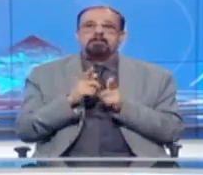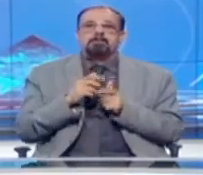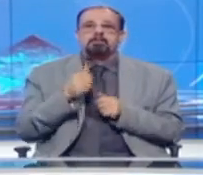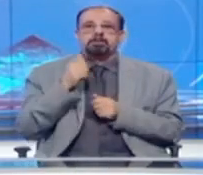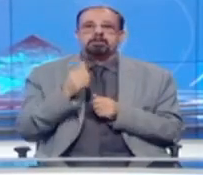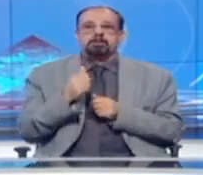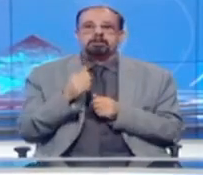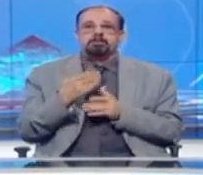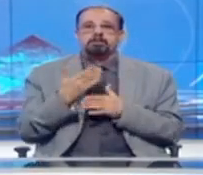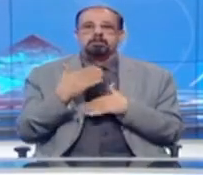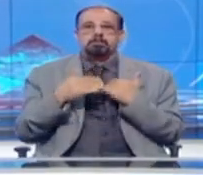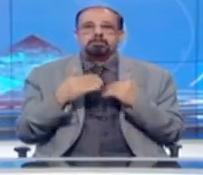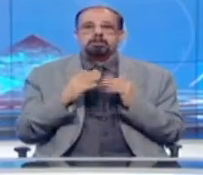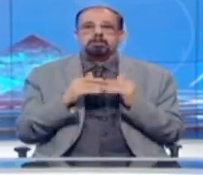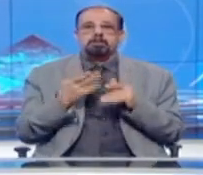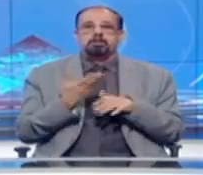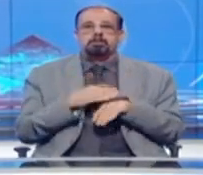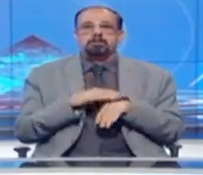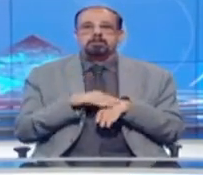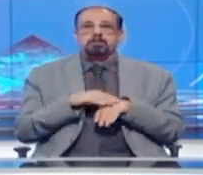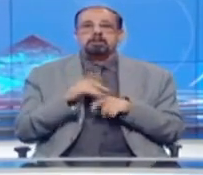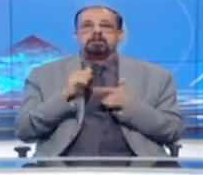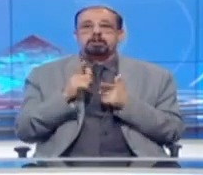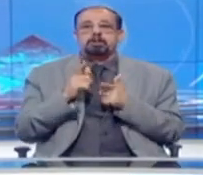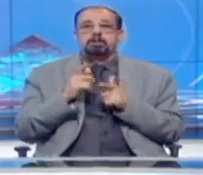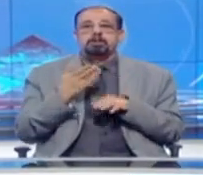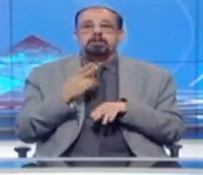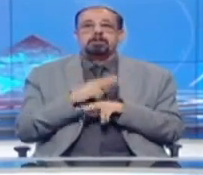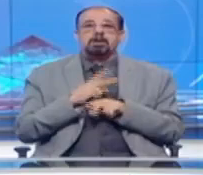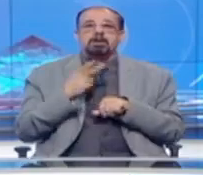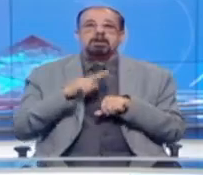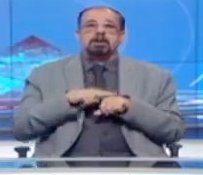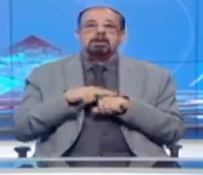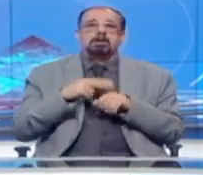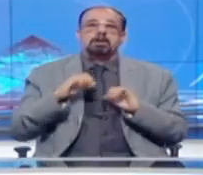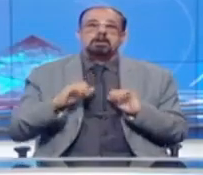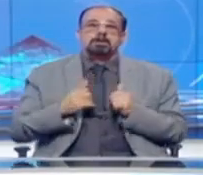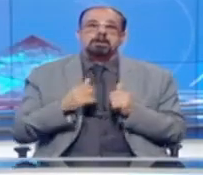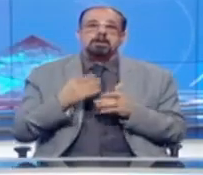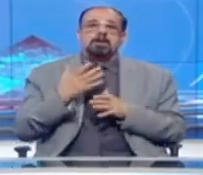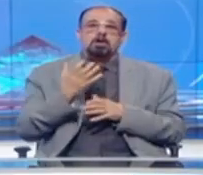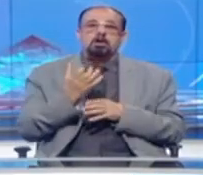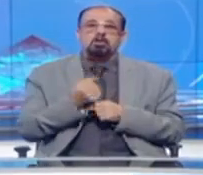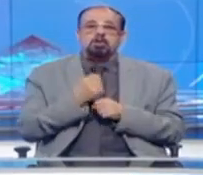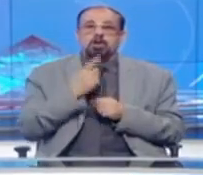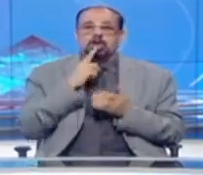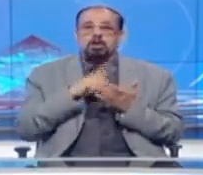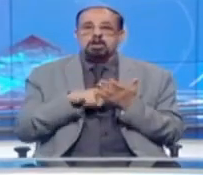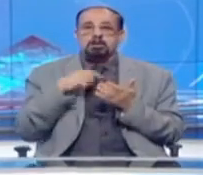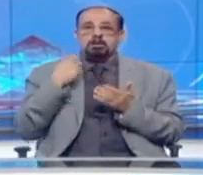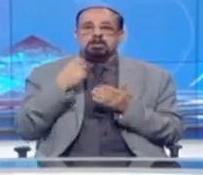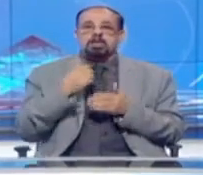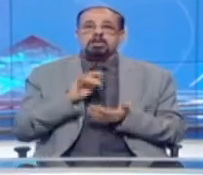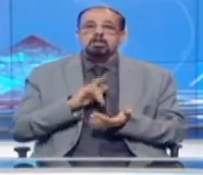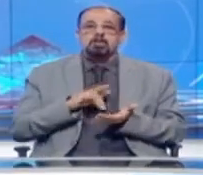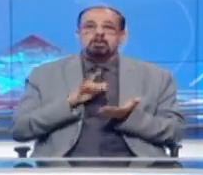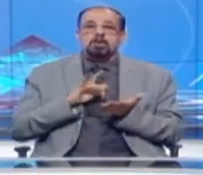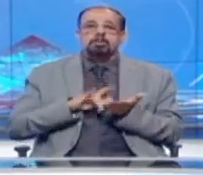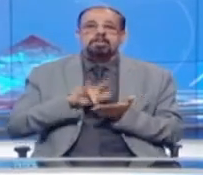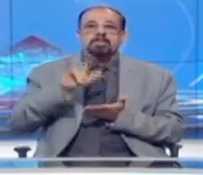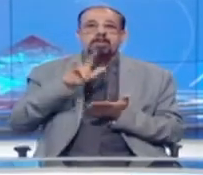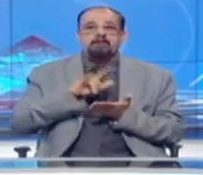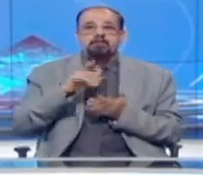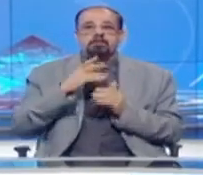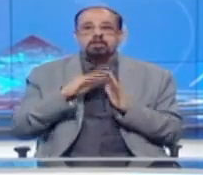من المستثمرين من ذوي الأصول المصرية في إطار زيارتها للولايات المتحدة وفي إطار المبادرة الرئاسية إحياء الجذور، أكدت